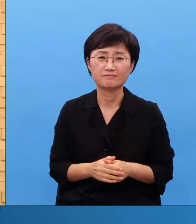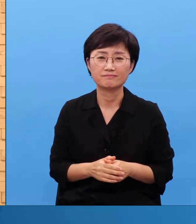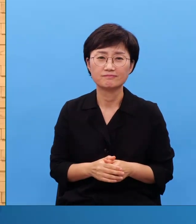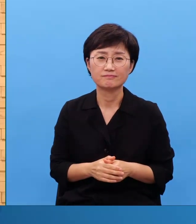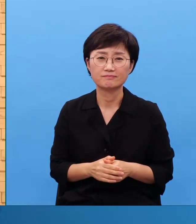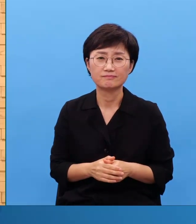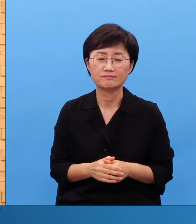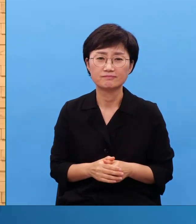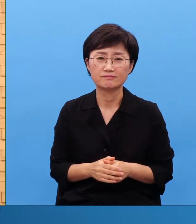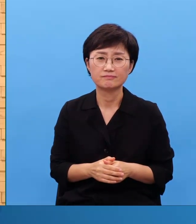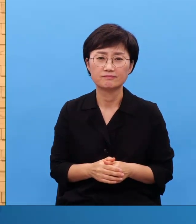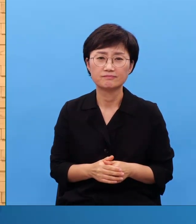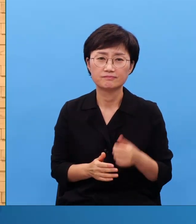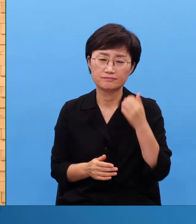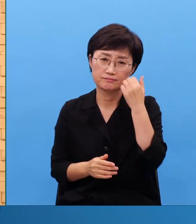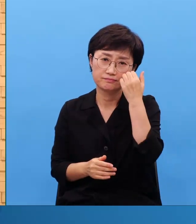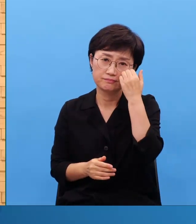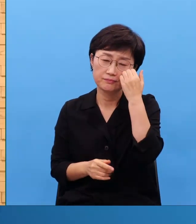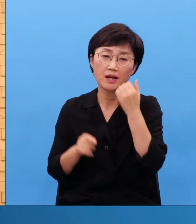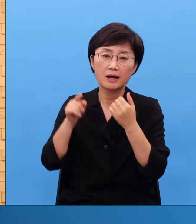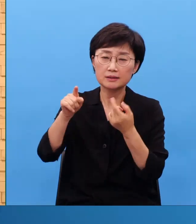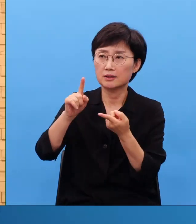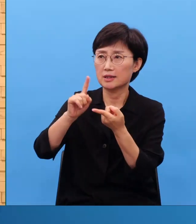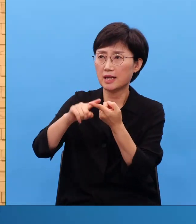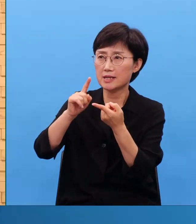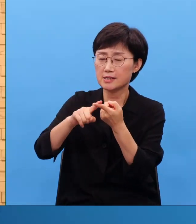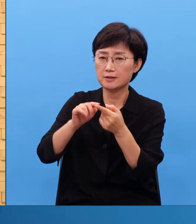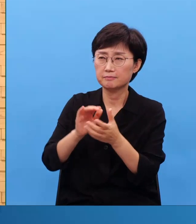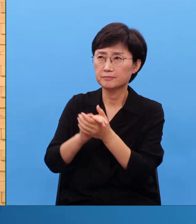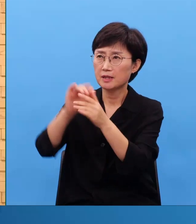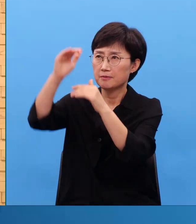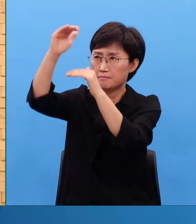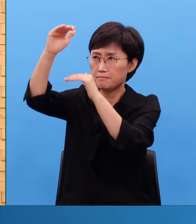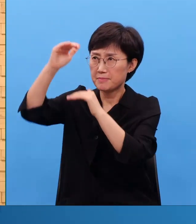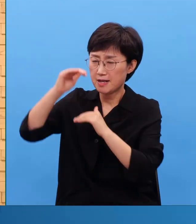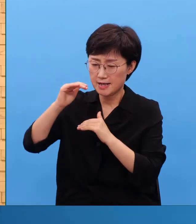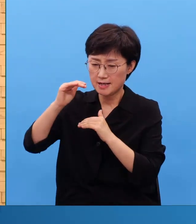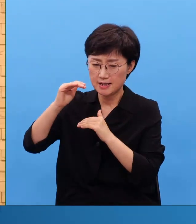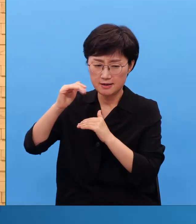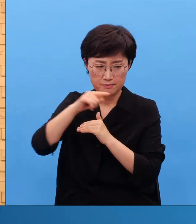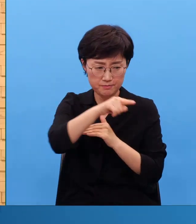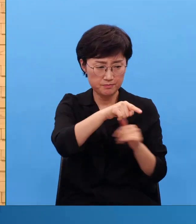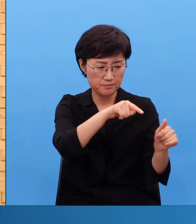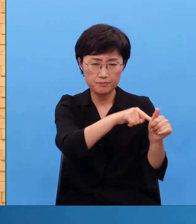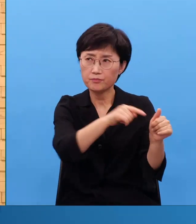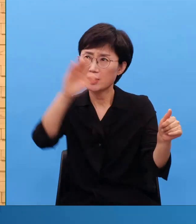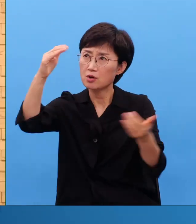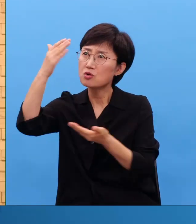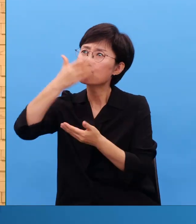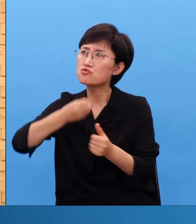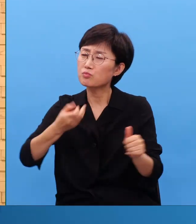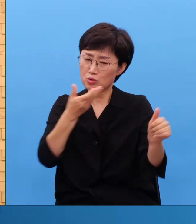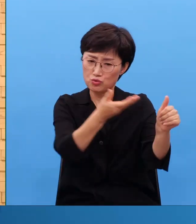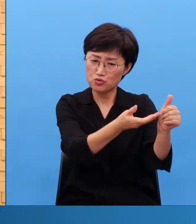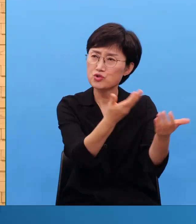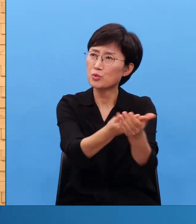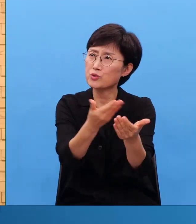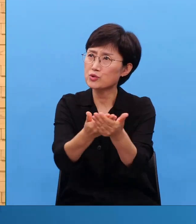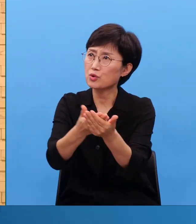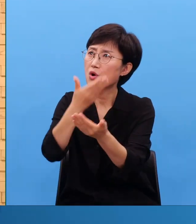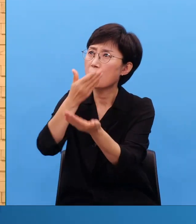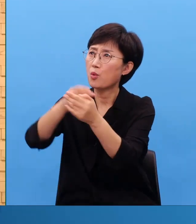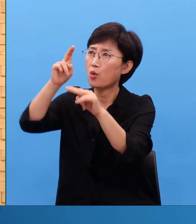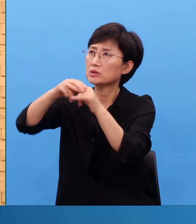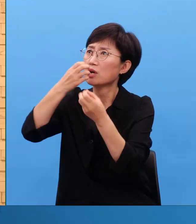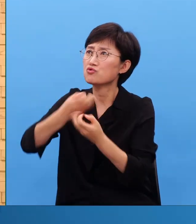field. 이걸 놓고요. 여러분 상대에게 사업에 역사하도록 기도하는 겁니다. And really pray so that this 해보시라니까요. power will work upon the places